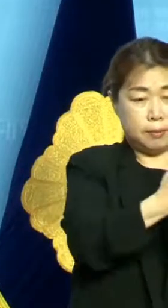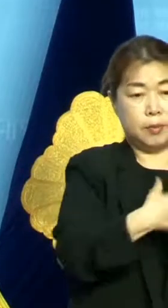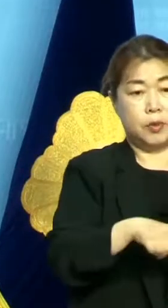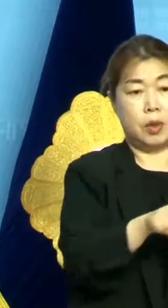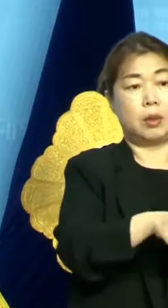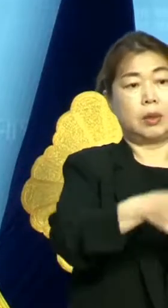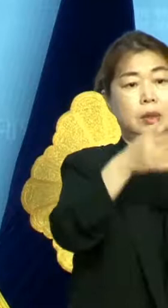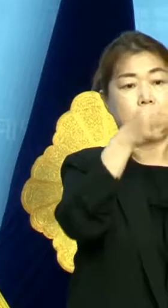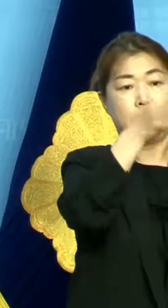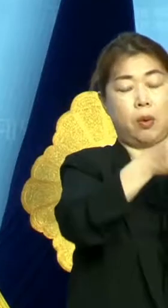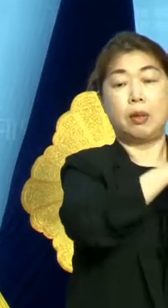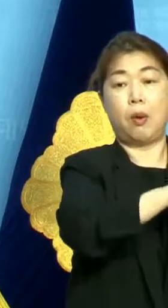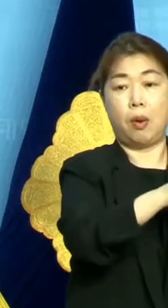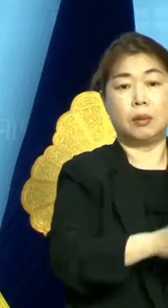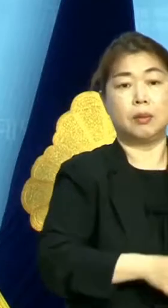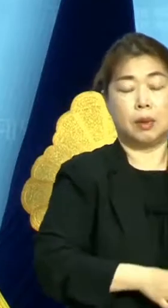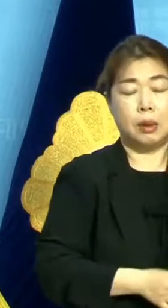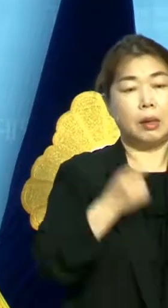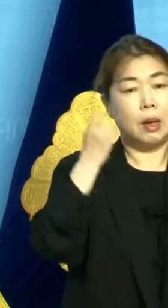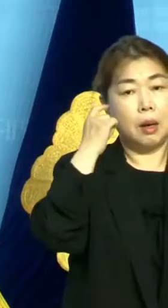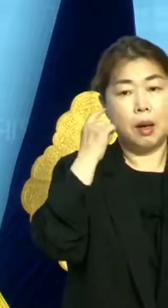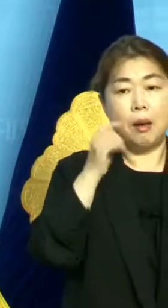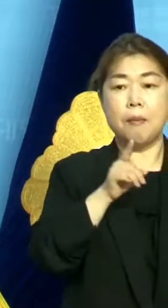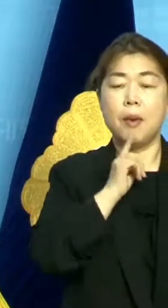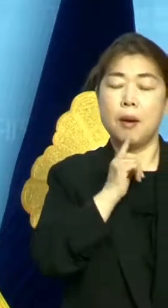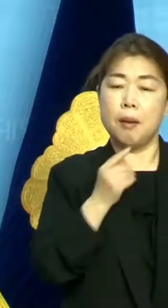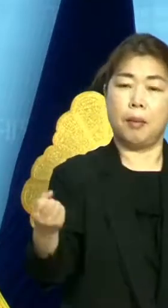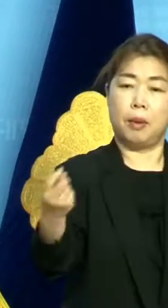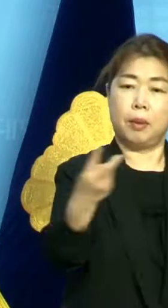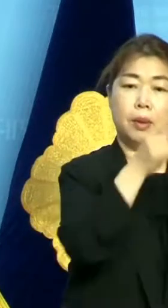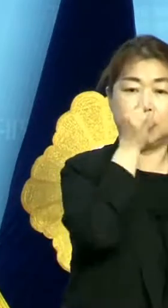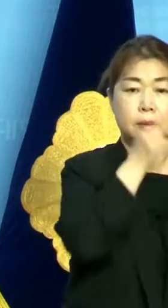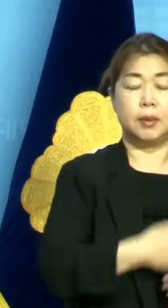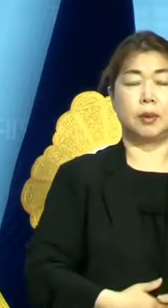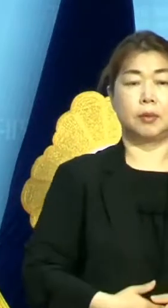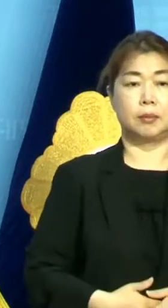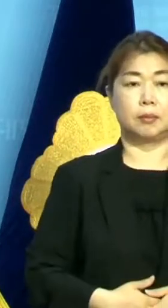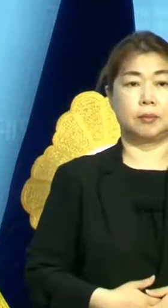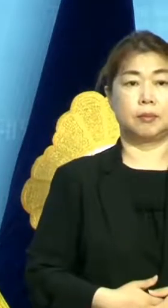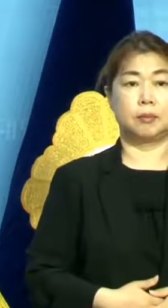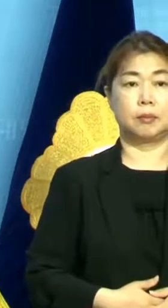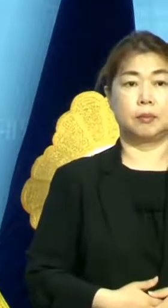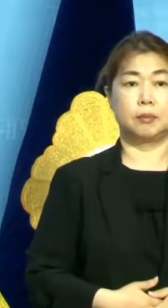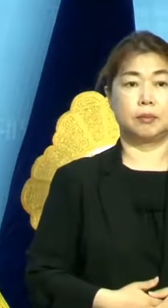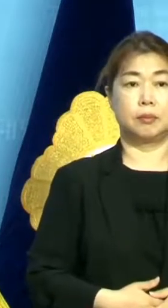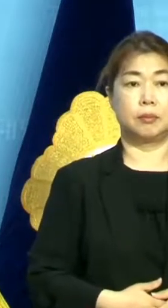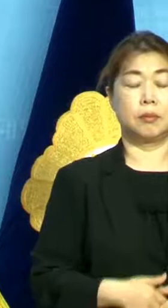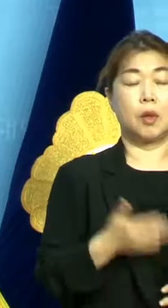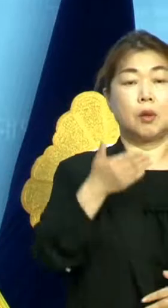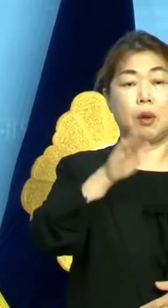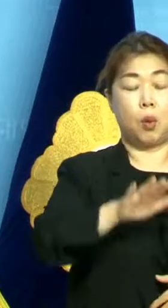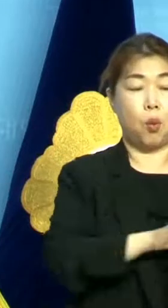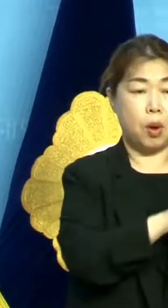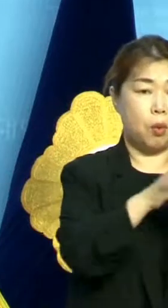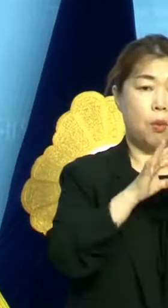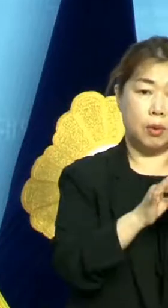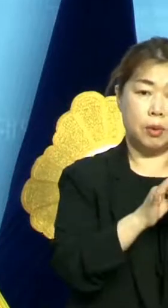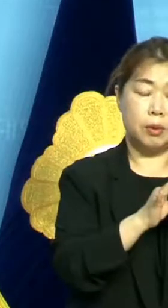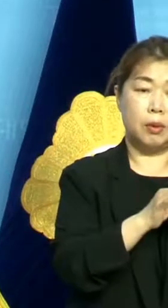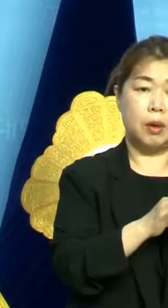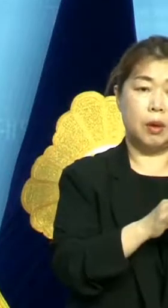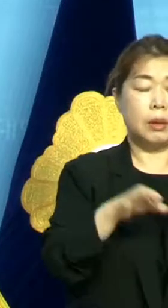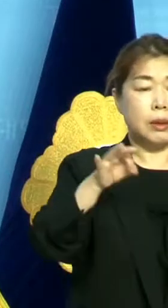재원으로 사용하는 것이 더 효과적이라는 고로 1 주장도 여전히 이어지고 있습니다 그러나 코로나 1 그로 인해